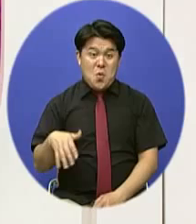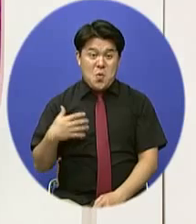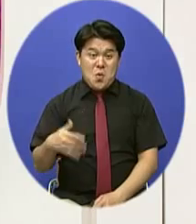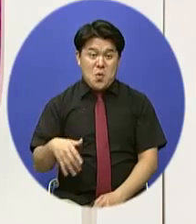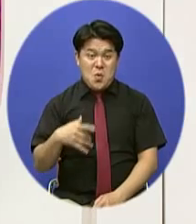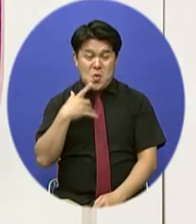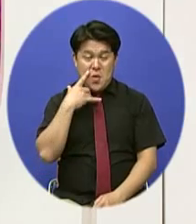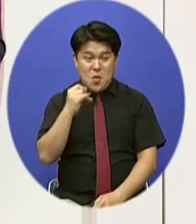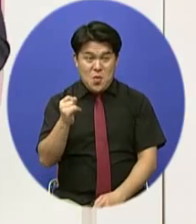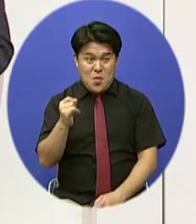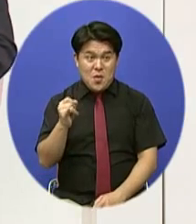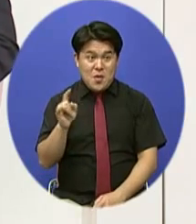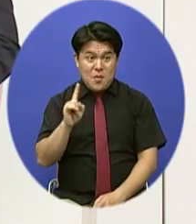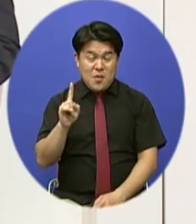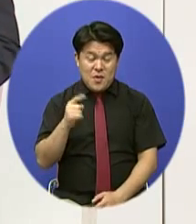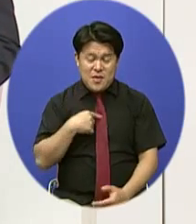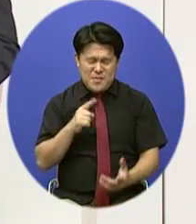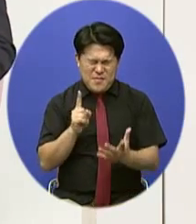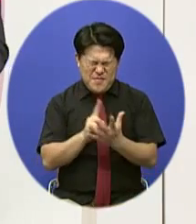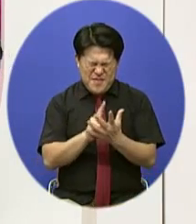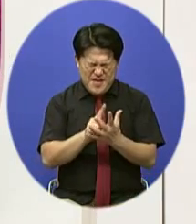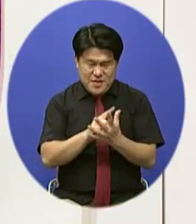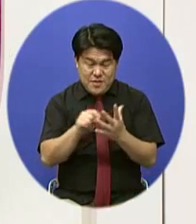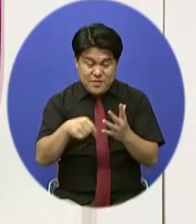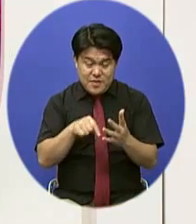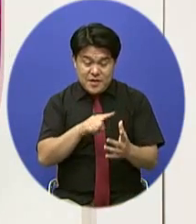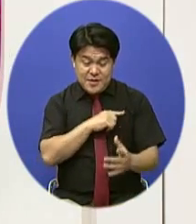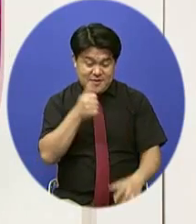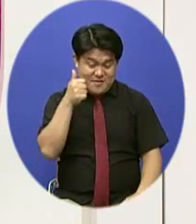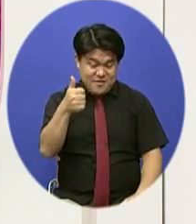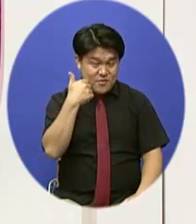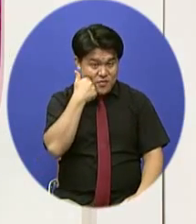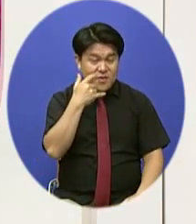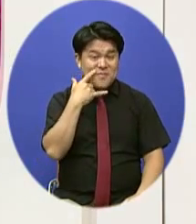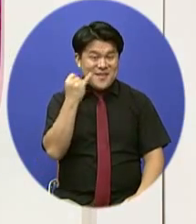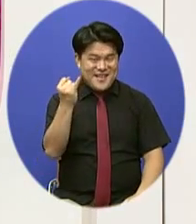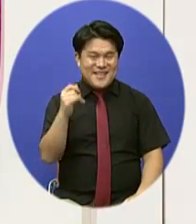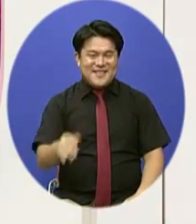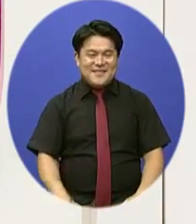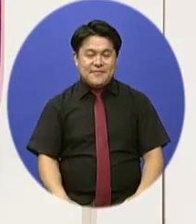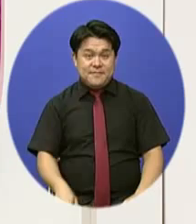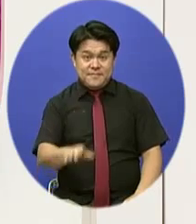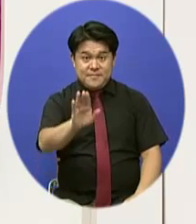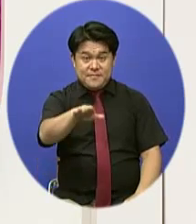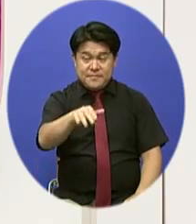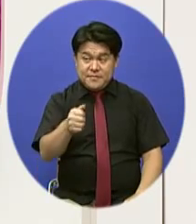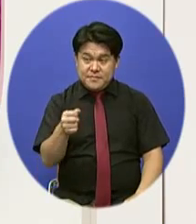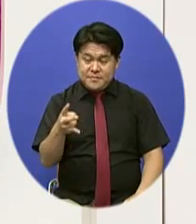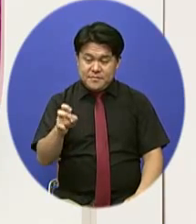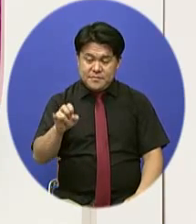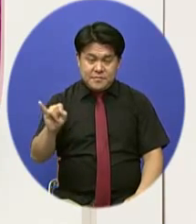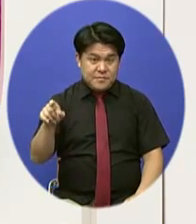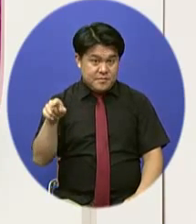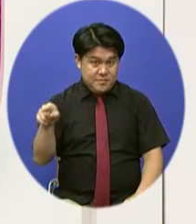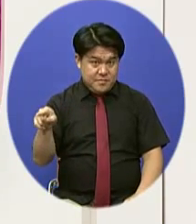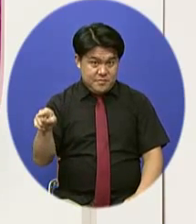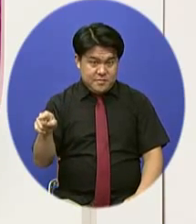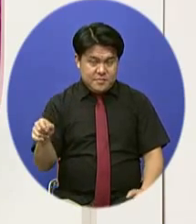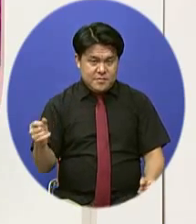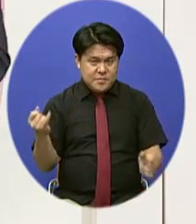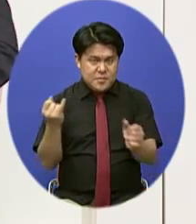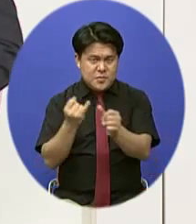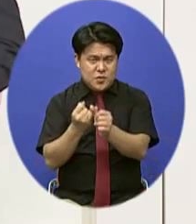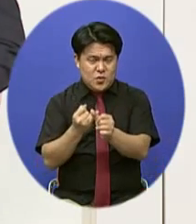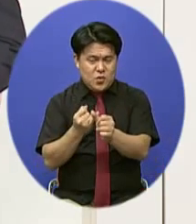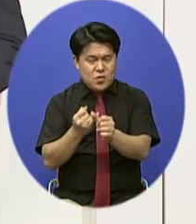우리 엄마가 이 세상에 만난 사람 중에 제일 좋았던 분 같습니다. 아니, 이효정 씨, 네. 우리 혜미는 네. 시집을 좀